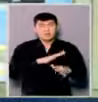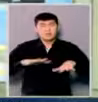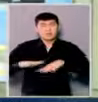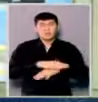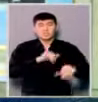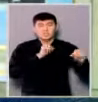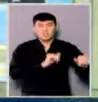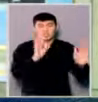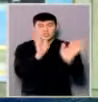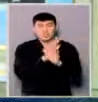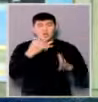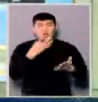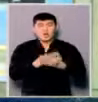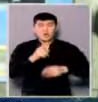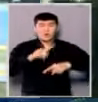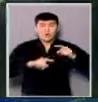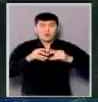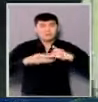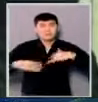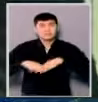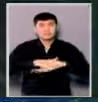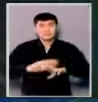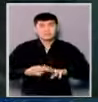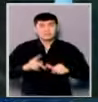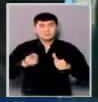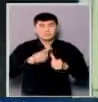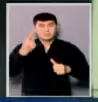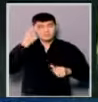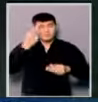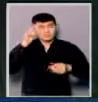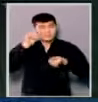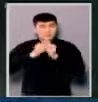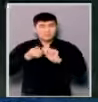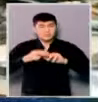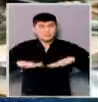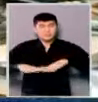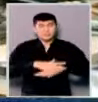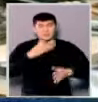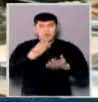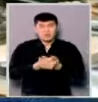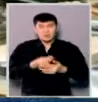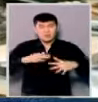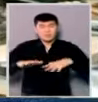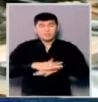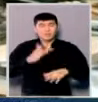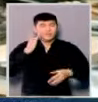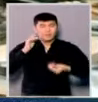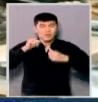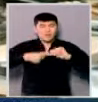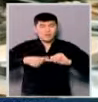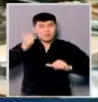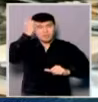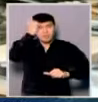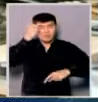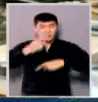в защиту экологии родной земли. Яркий образ выдающегося ученого, настоящего гражданина своей страны, на всегда останется в